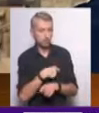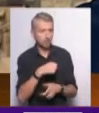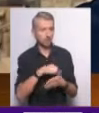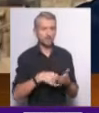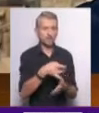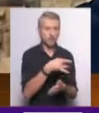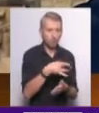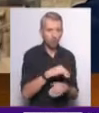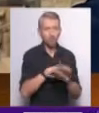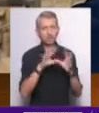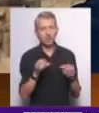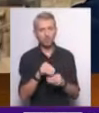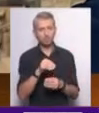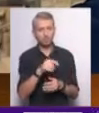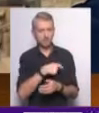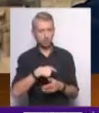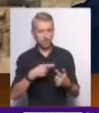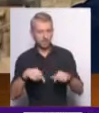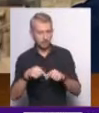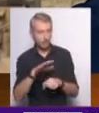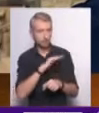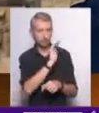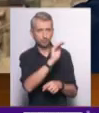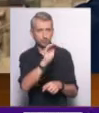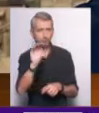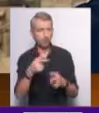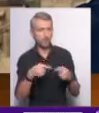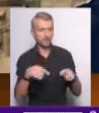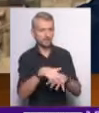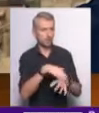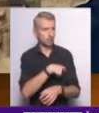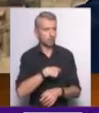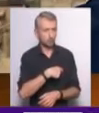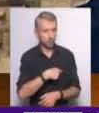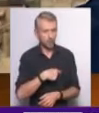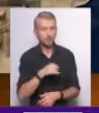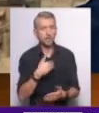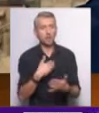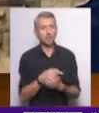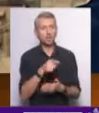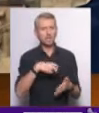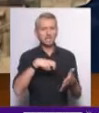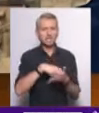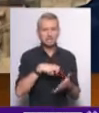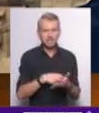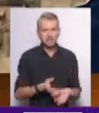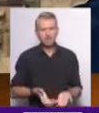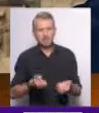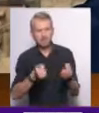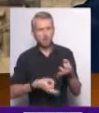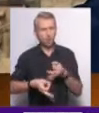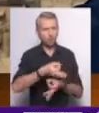району, і загалом депутатські фракції. Так само зверталися до різних народних депутатів. Угу. І от ці от листи, підтримка,